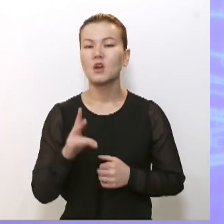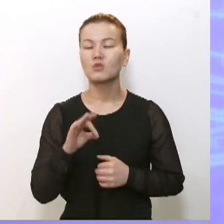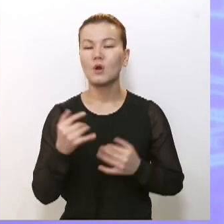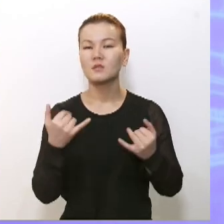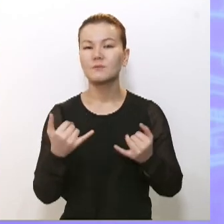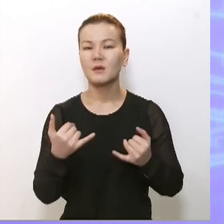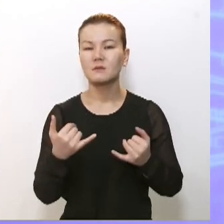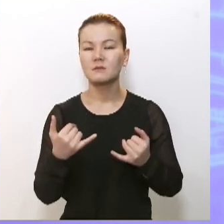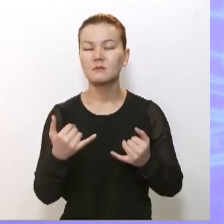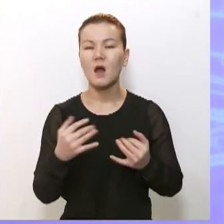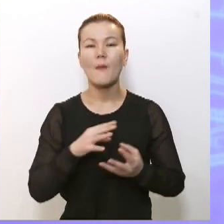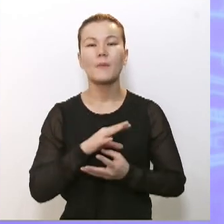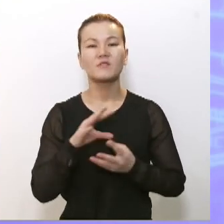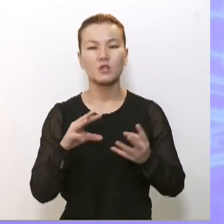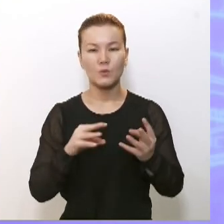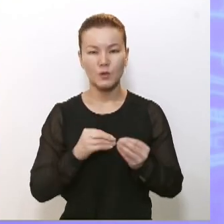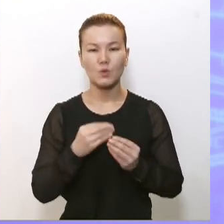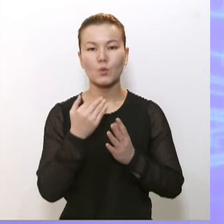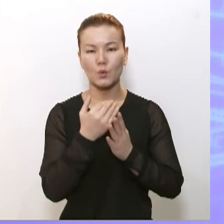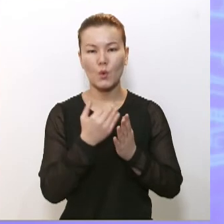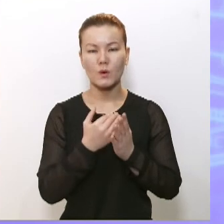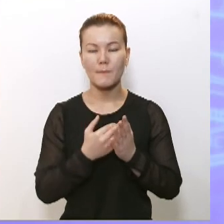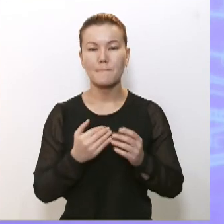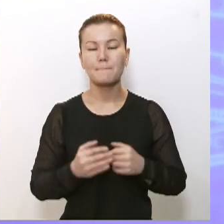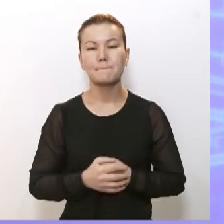теперь подведем итог